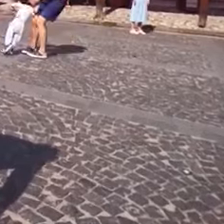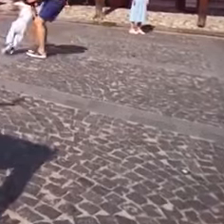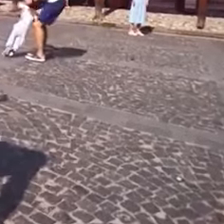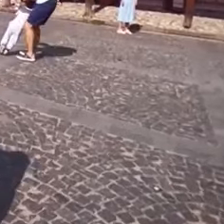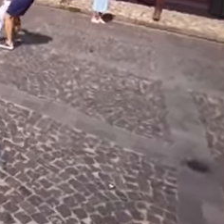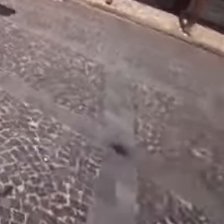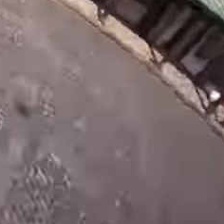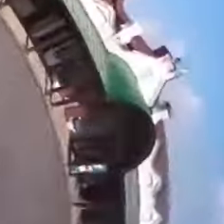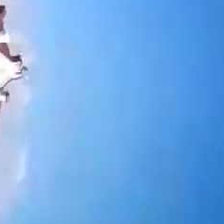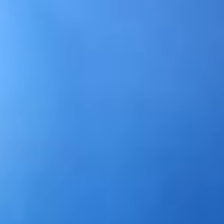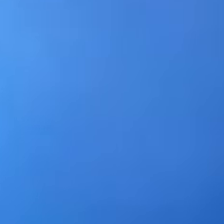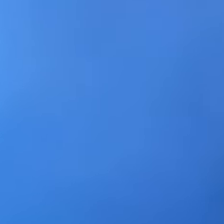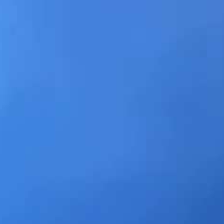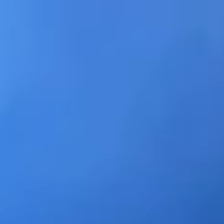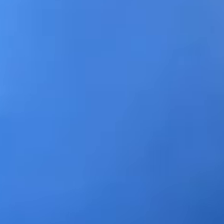пути.